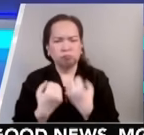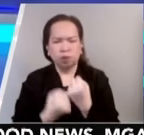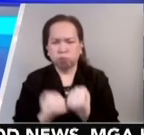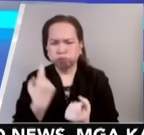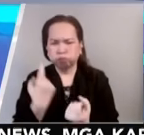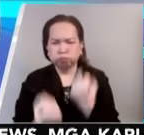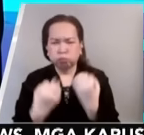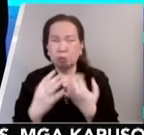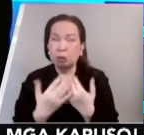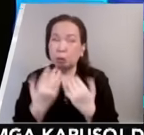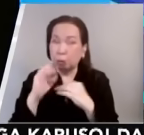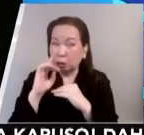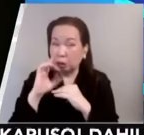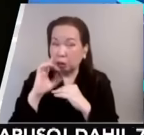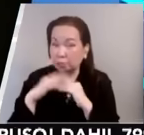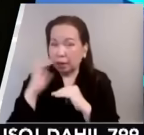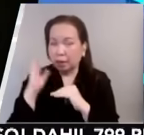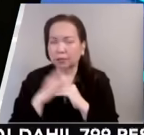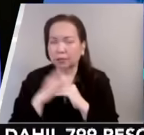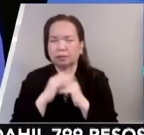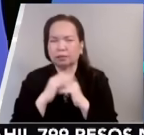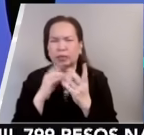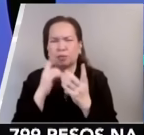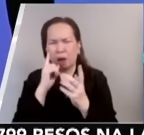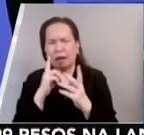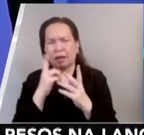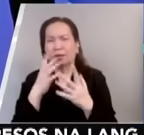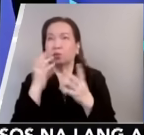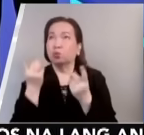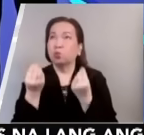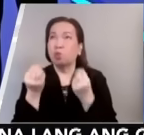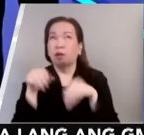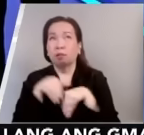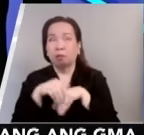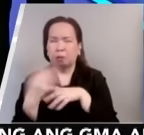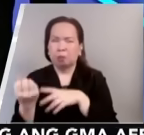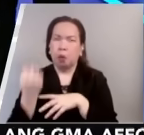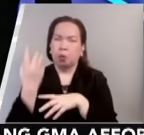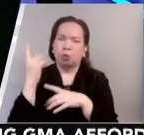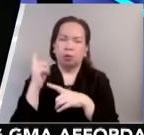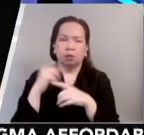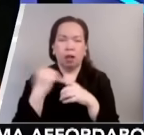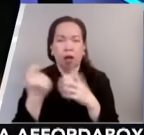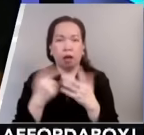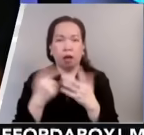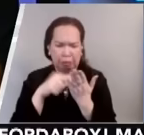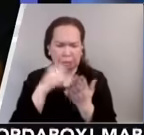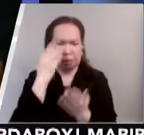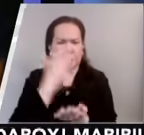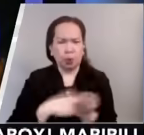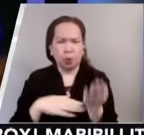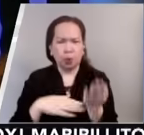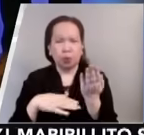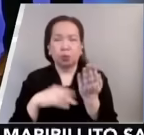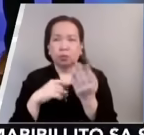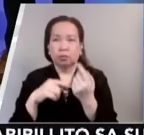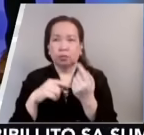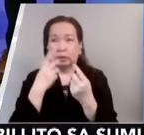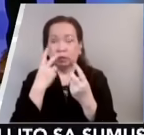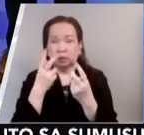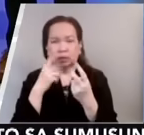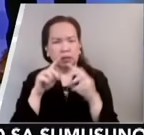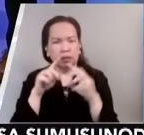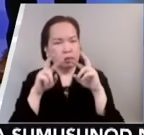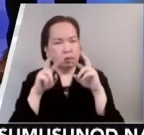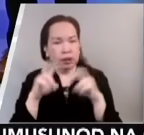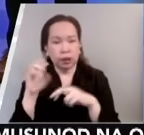na may nadamay lang sa pagputok ng kwitis at may isang tulan ng kamay nag-inspeksyon din ang Doh sa ilang